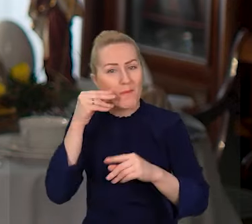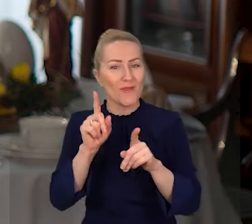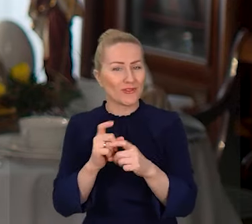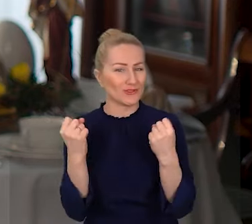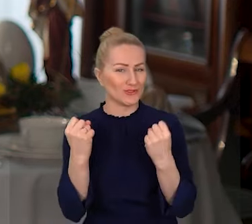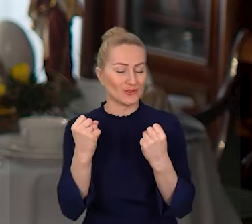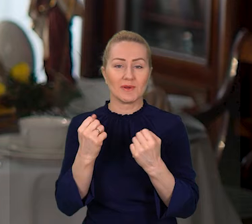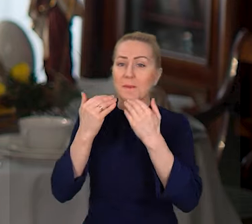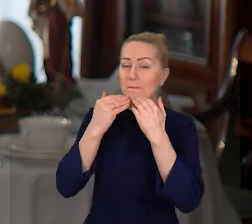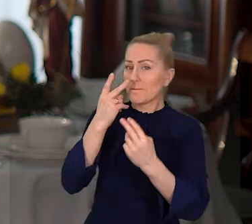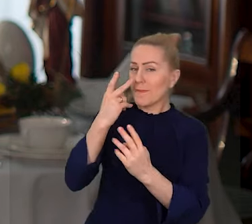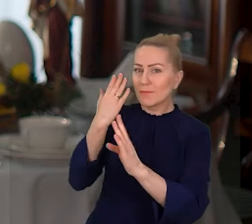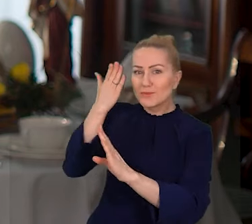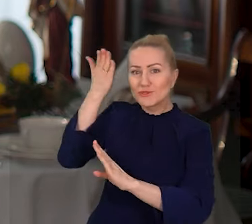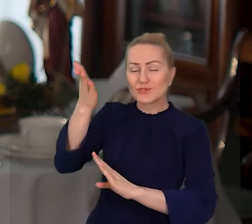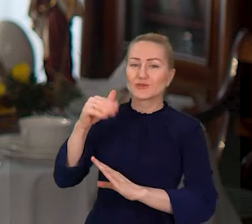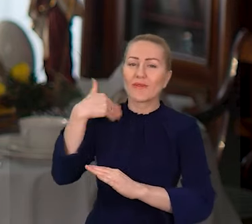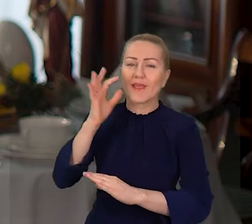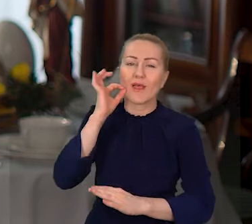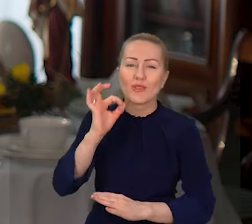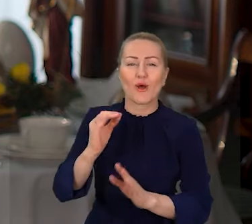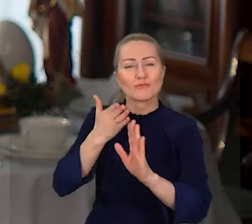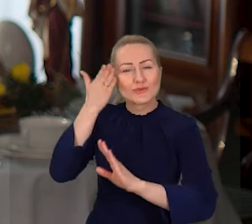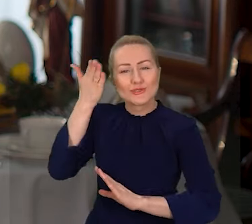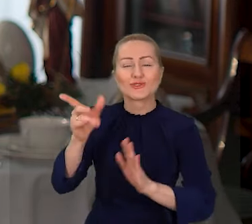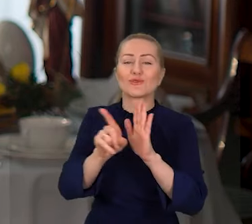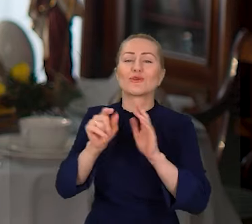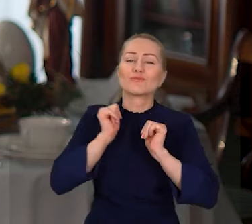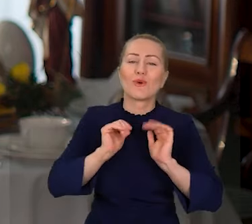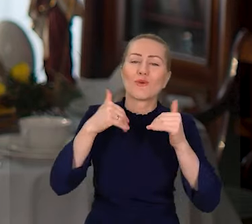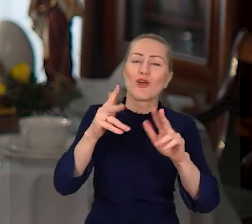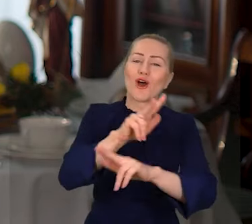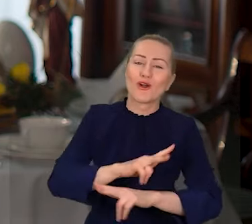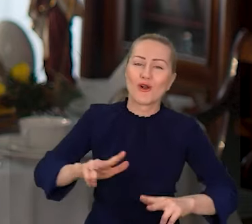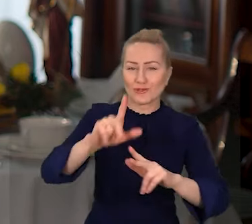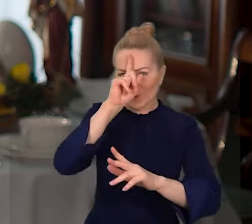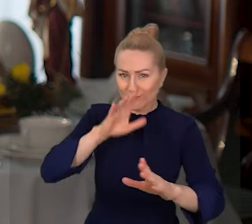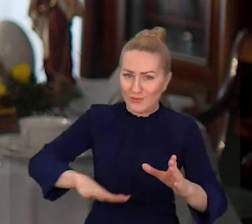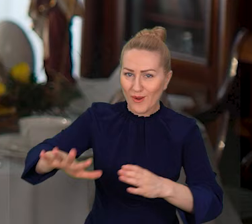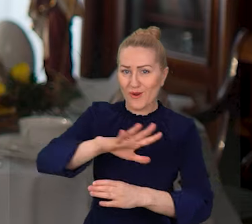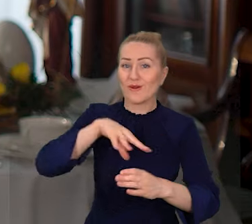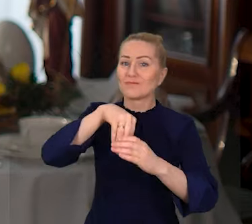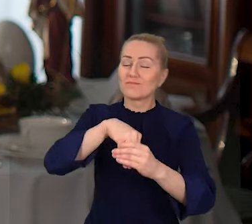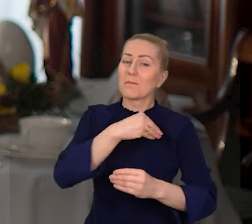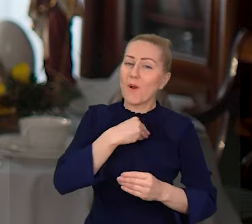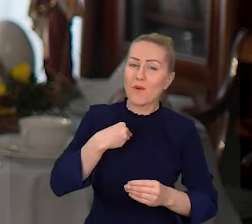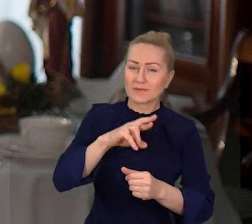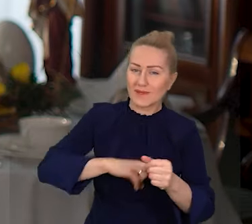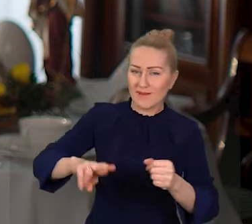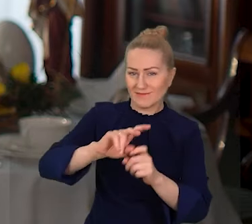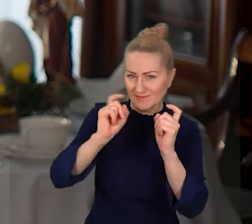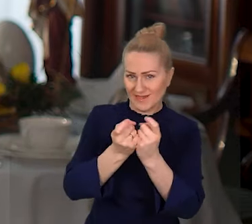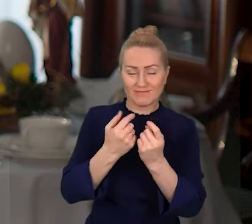pozwolą nam patrzeć w przyszłość z nadzieją na lepsze jutro oraz na pokój w naszych rodzinach i społecznościach, naszej ojczyźnie i całym naszym